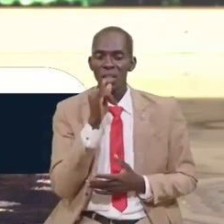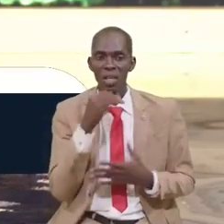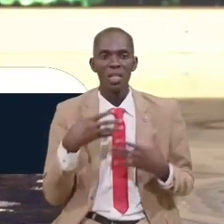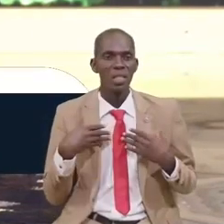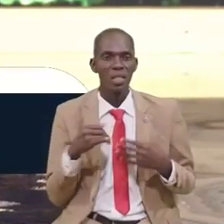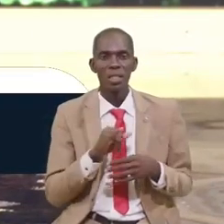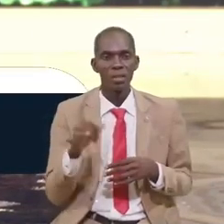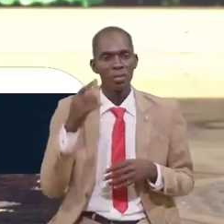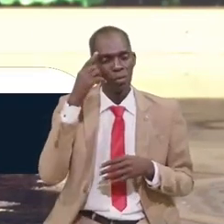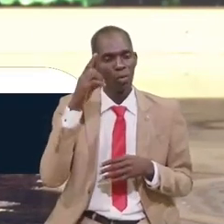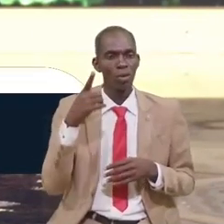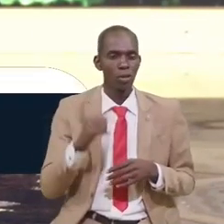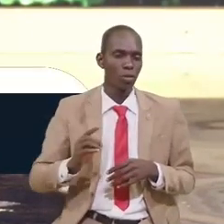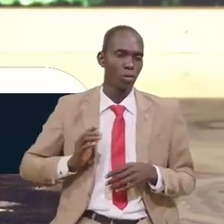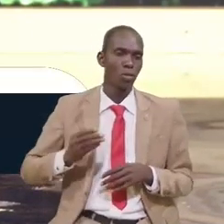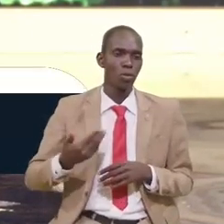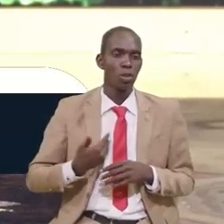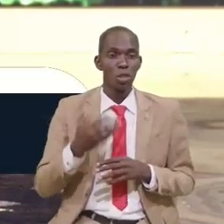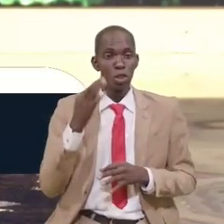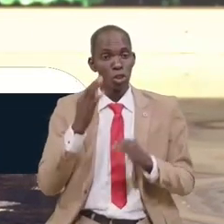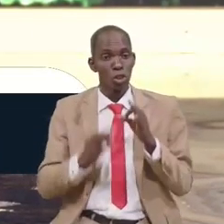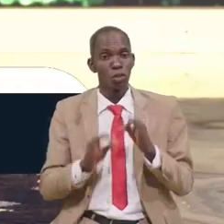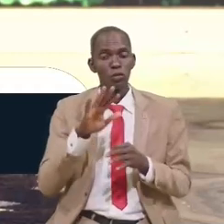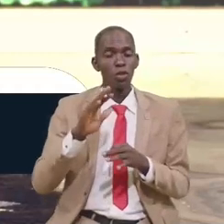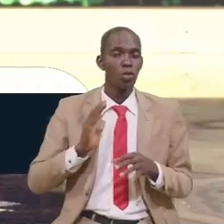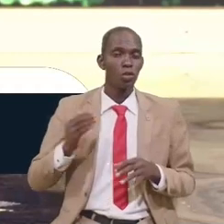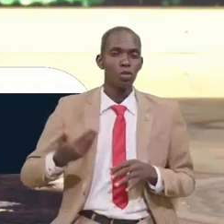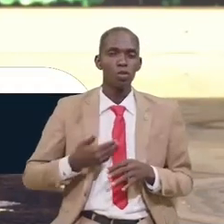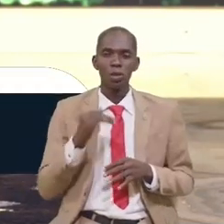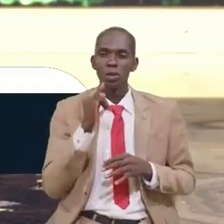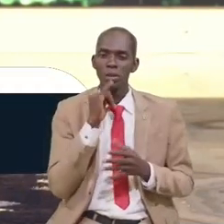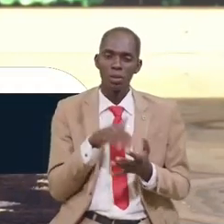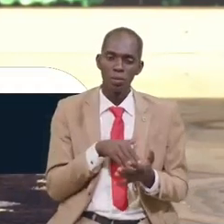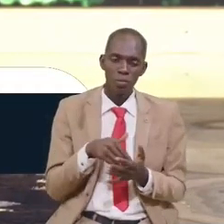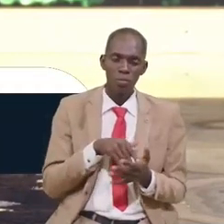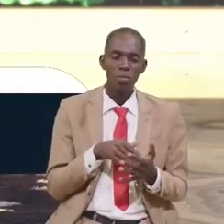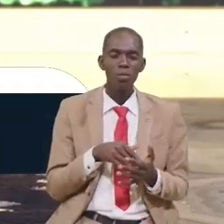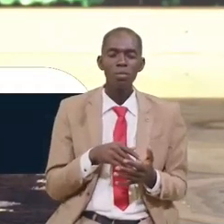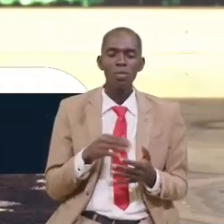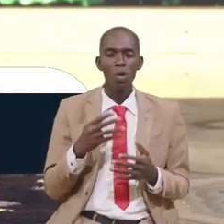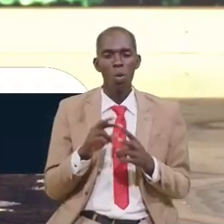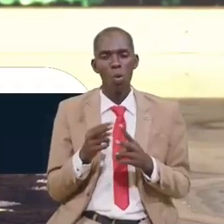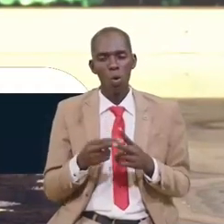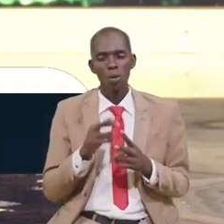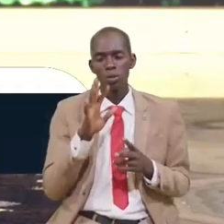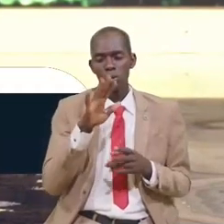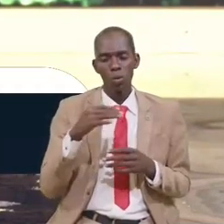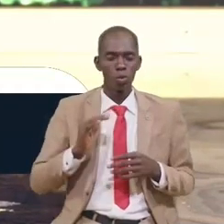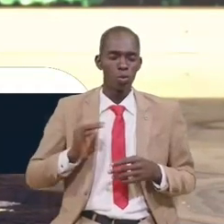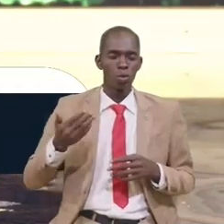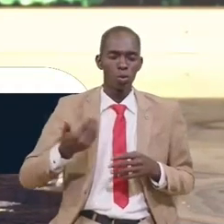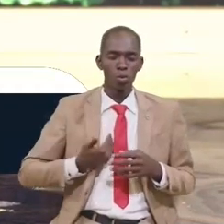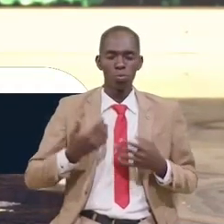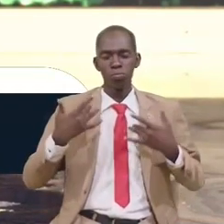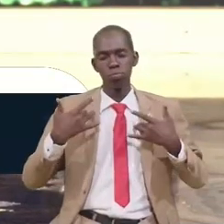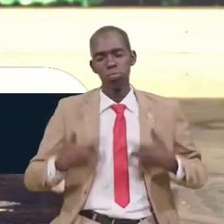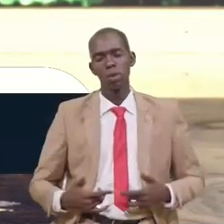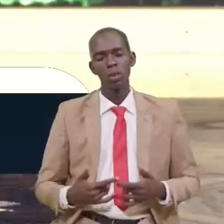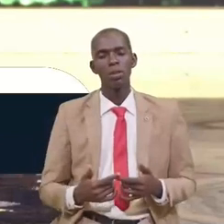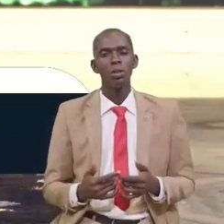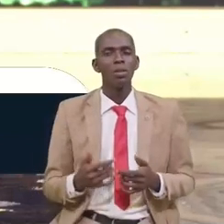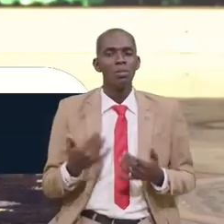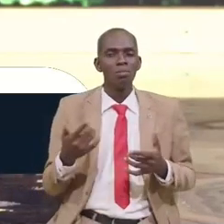verset 5, je dis: Éternel, aie pitié de moi, guéris mon âme. Si votre âme découragé, brisé, si